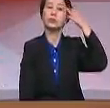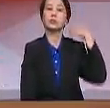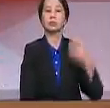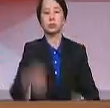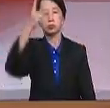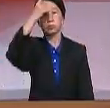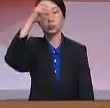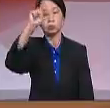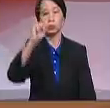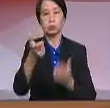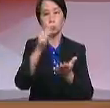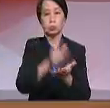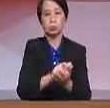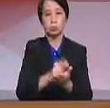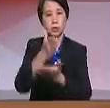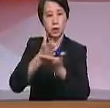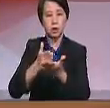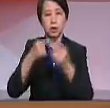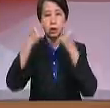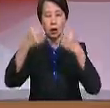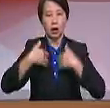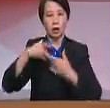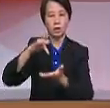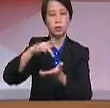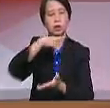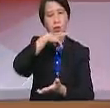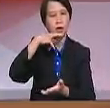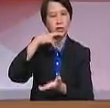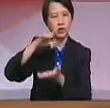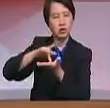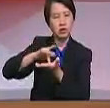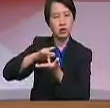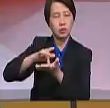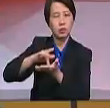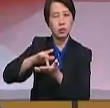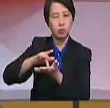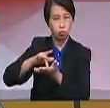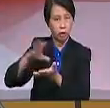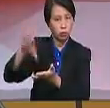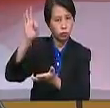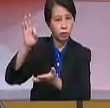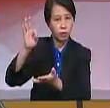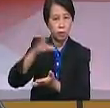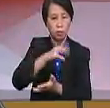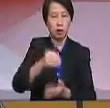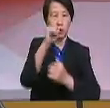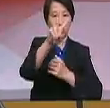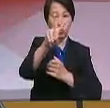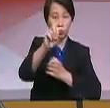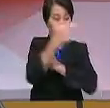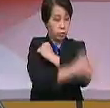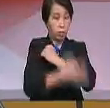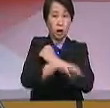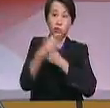Tok Sri, dilaporkan Rusia telah berjaya menemui vaksin COVID-19 dan 20 negara dilaporkan telah menempah vaksin itu. Adakah